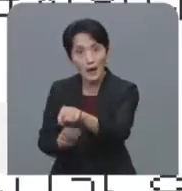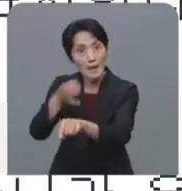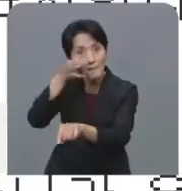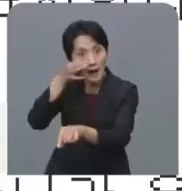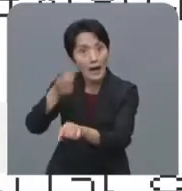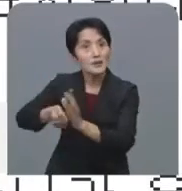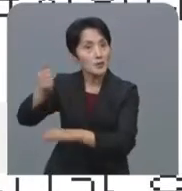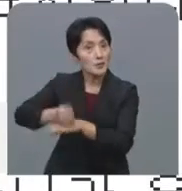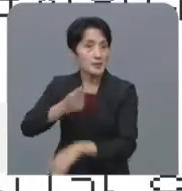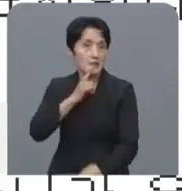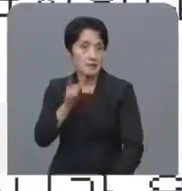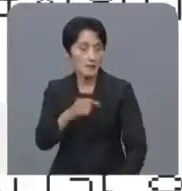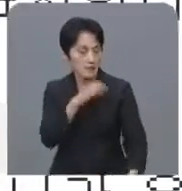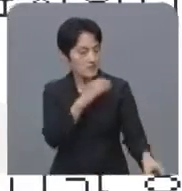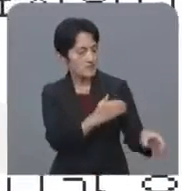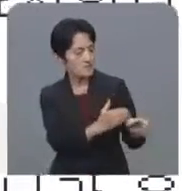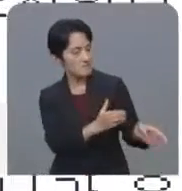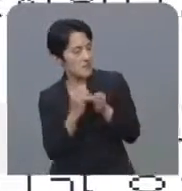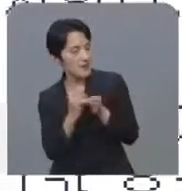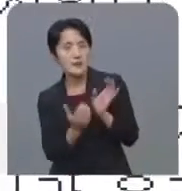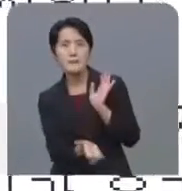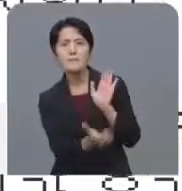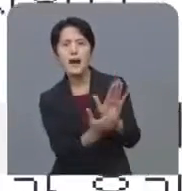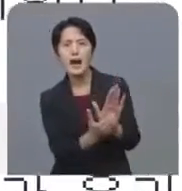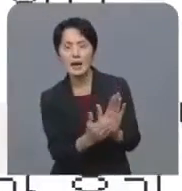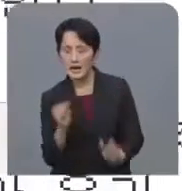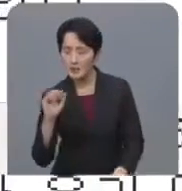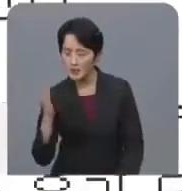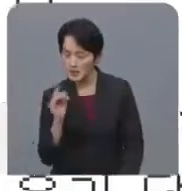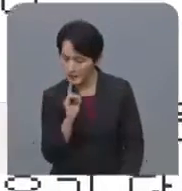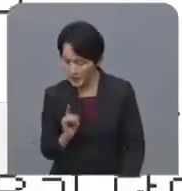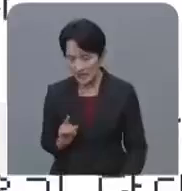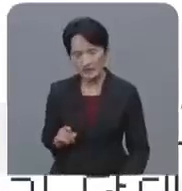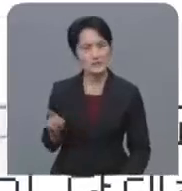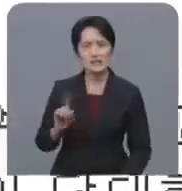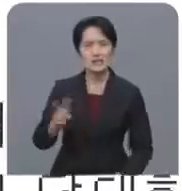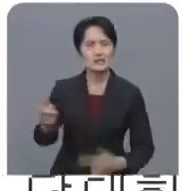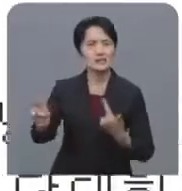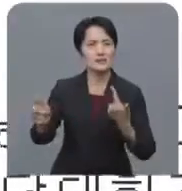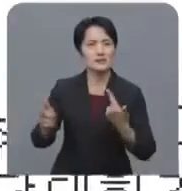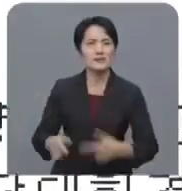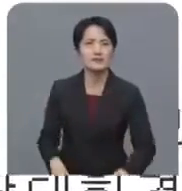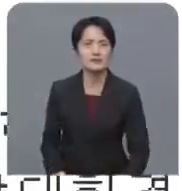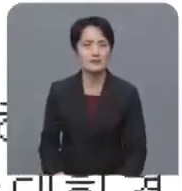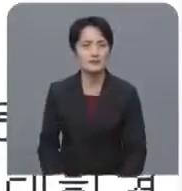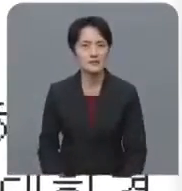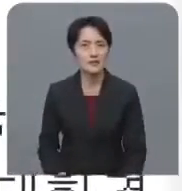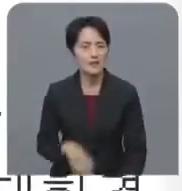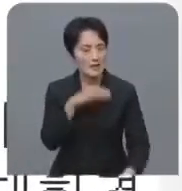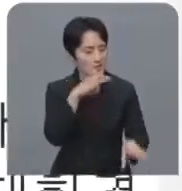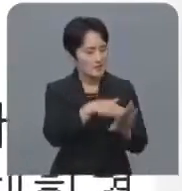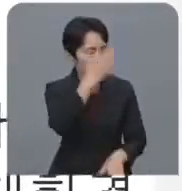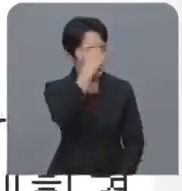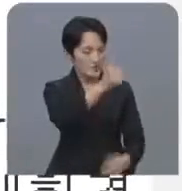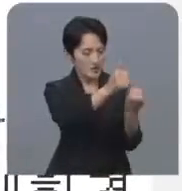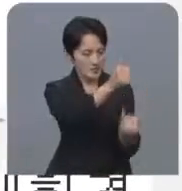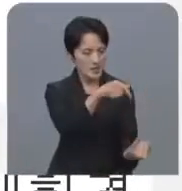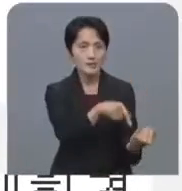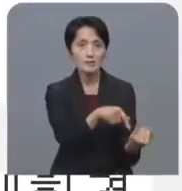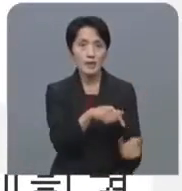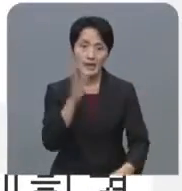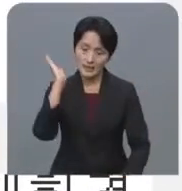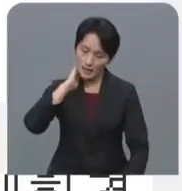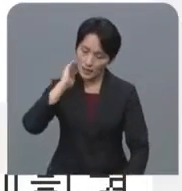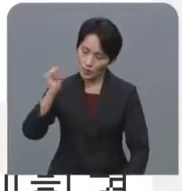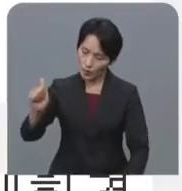统在观摩导弹发射试射时说，南侧的导弹战力足以遏制北侧挑衅，这是非常不恰当